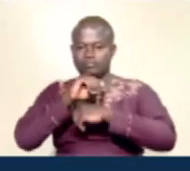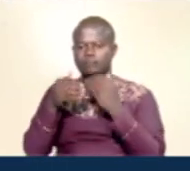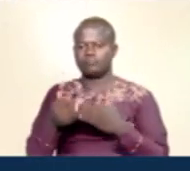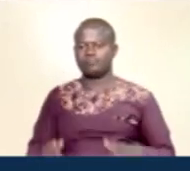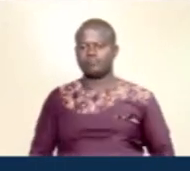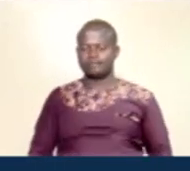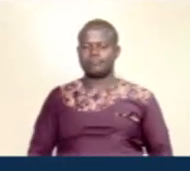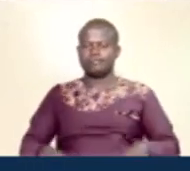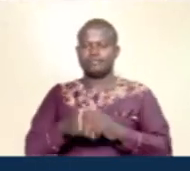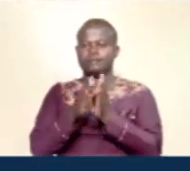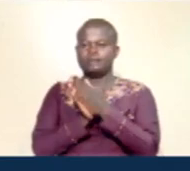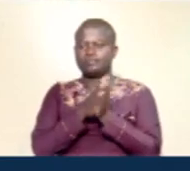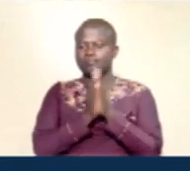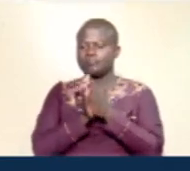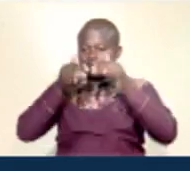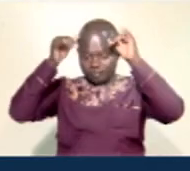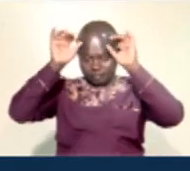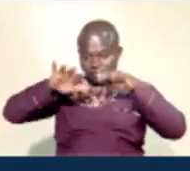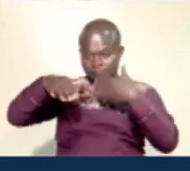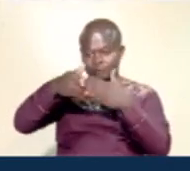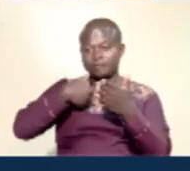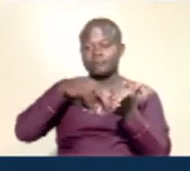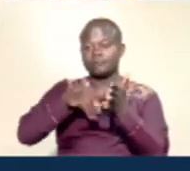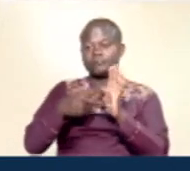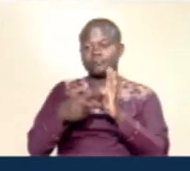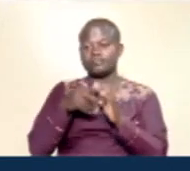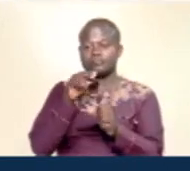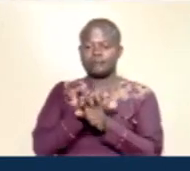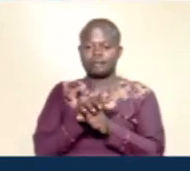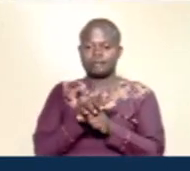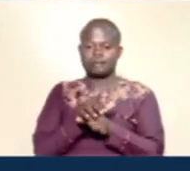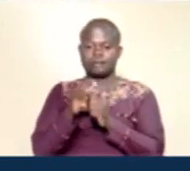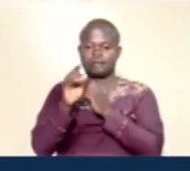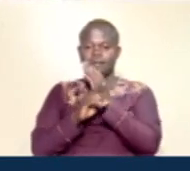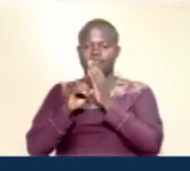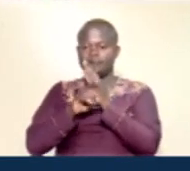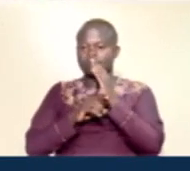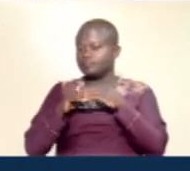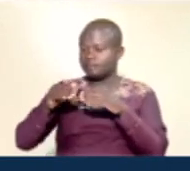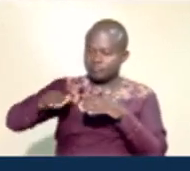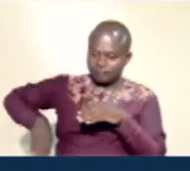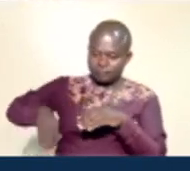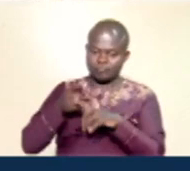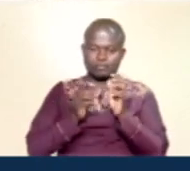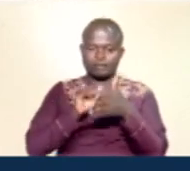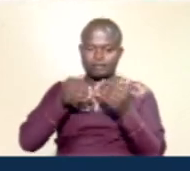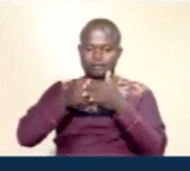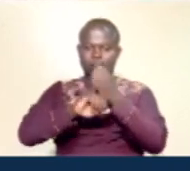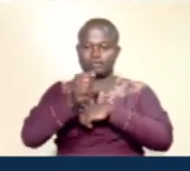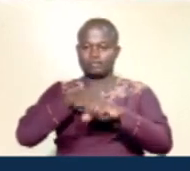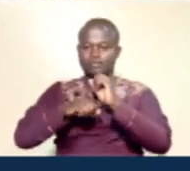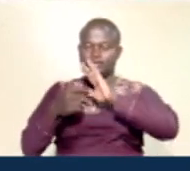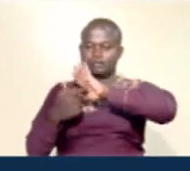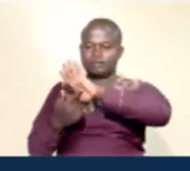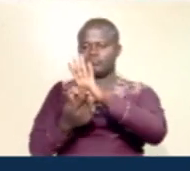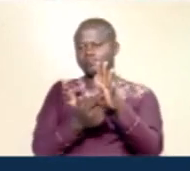Mu mateka ya Nyagatare bifite icyo bivuze ko aka karere ka kari kari inyuma ariko ibikorwa biragenda